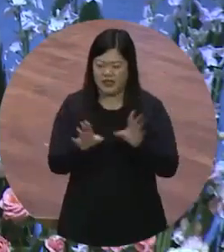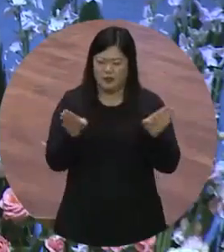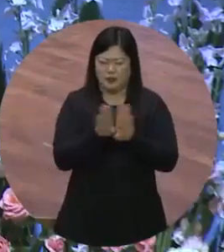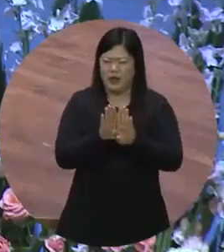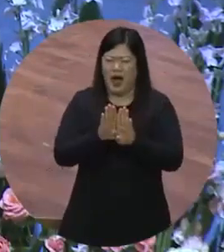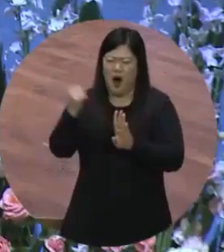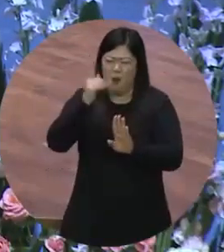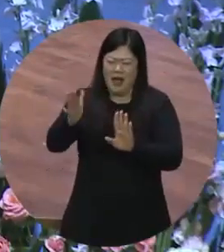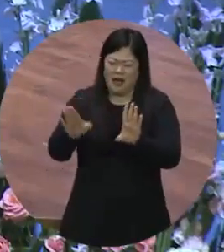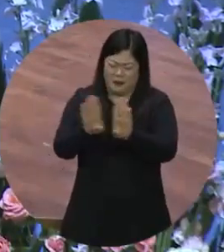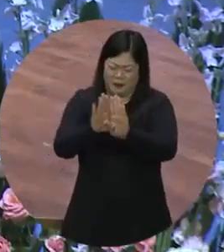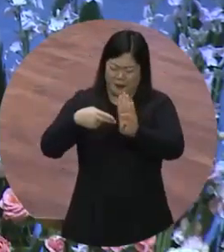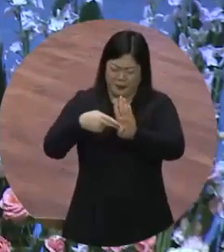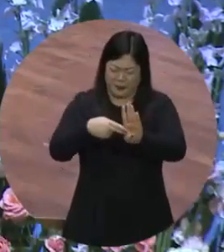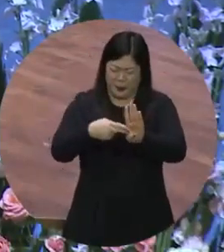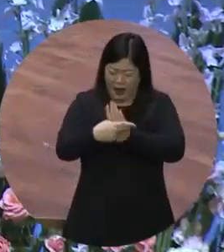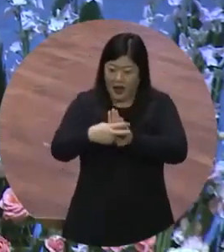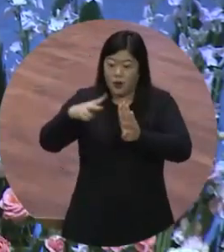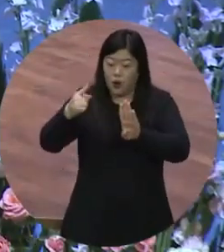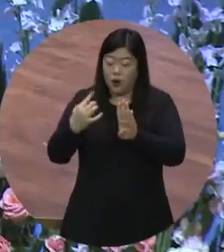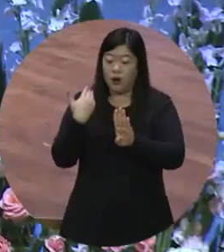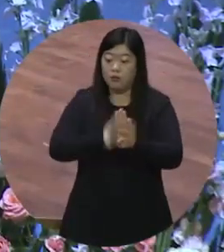아무 상관없어. 그대로 들어.